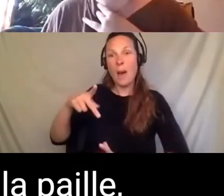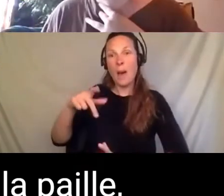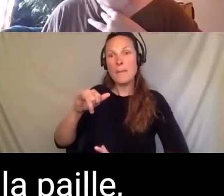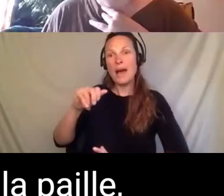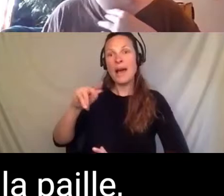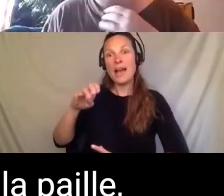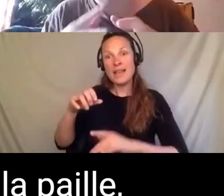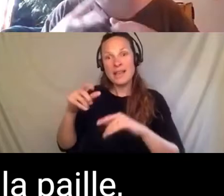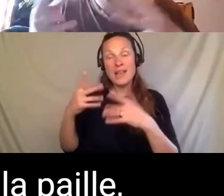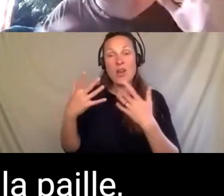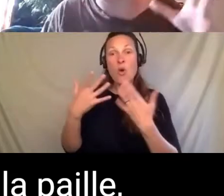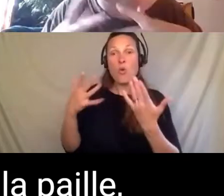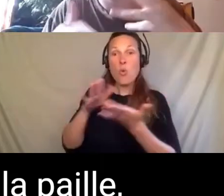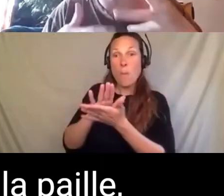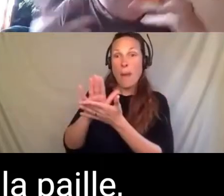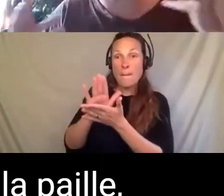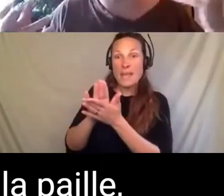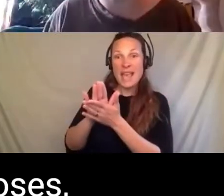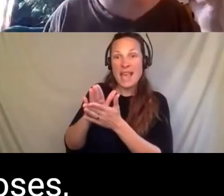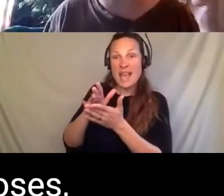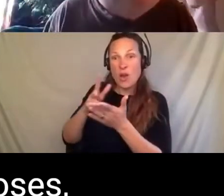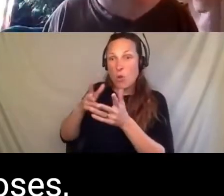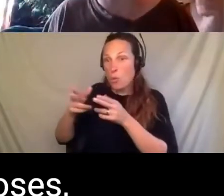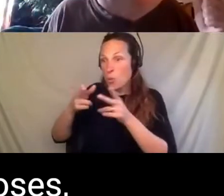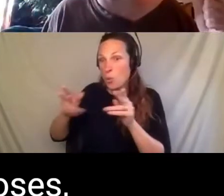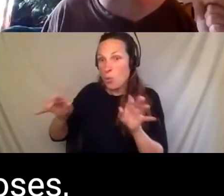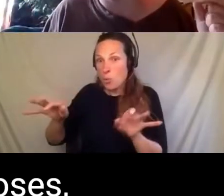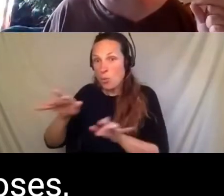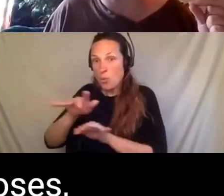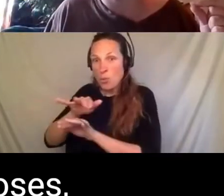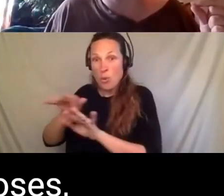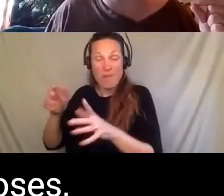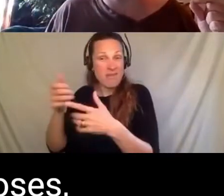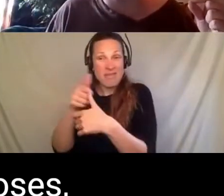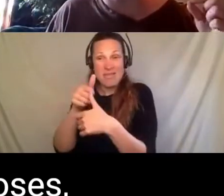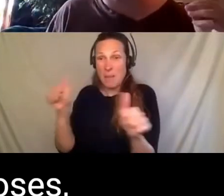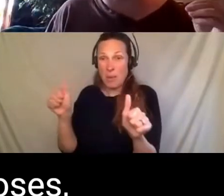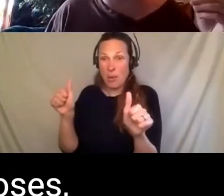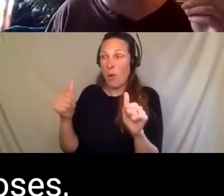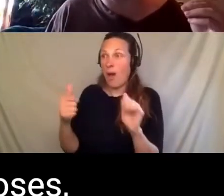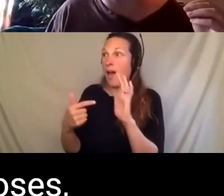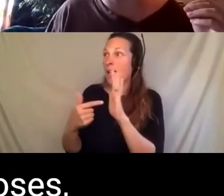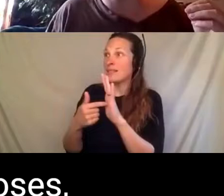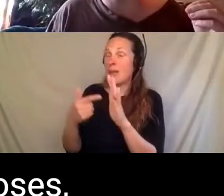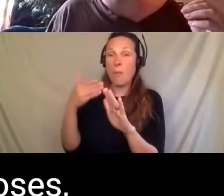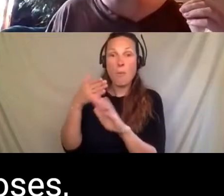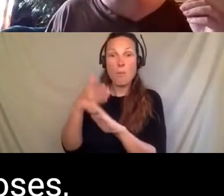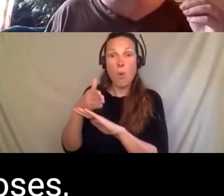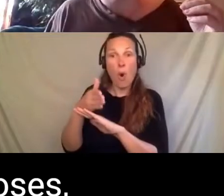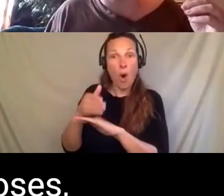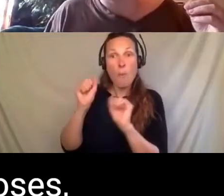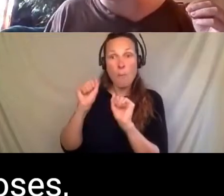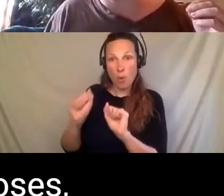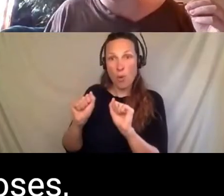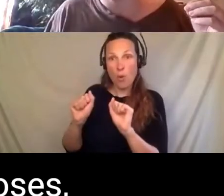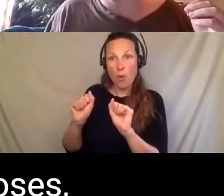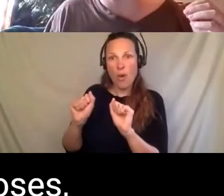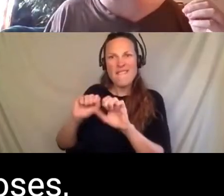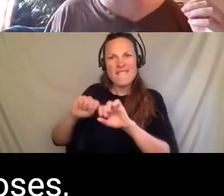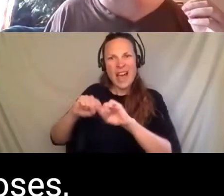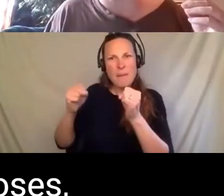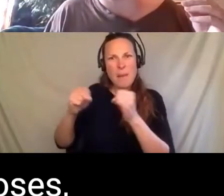des feuilles de papier découpé. Ça peut être vraiment différentes choses, du bois raméal